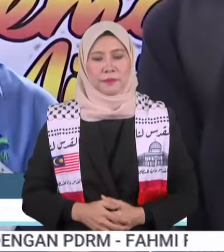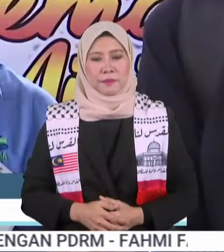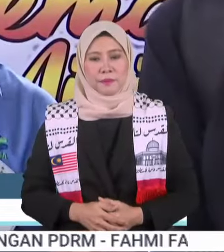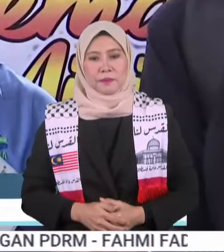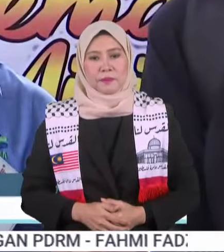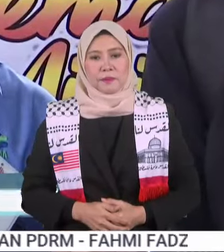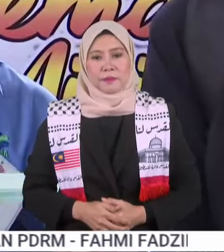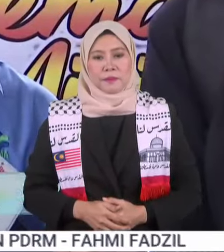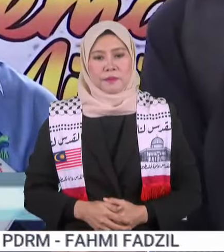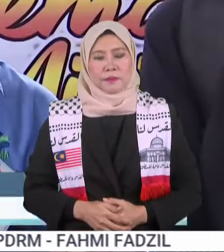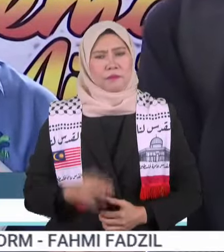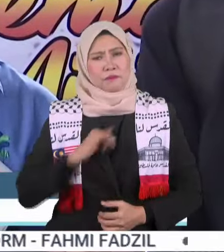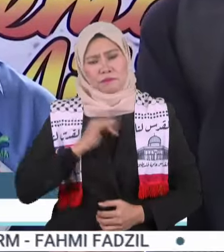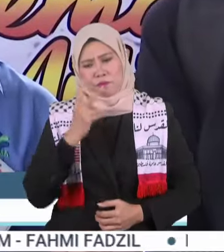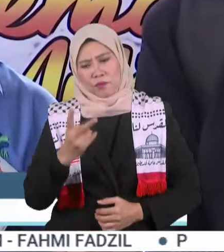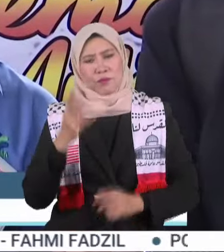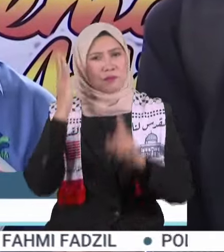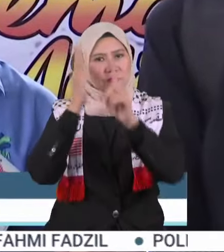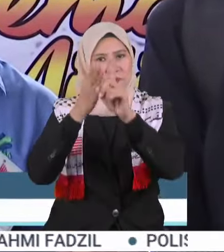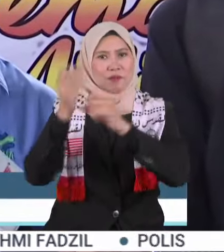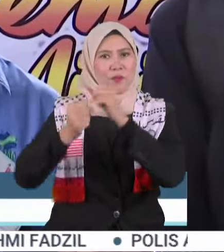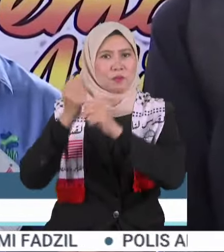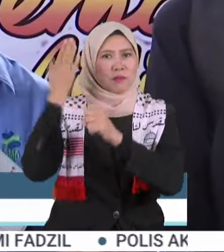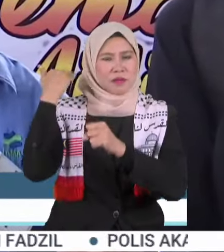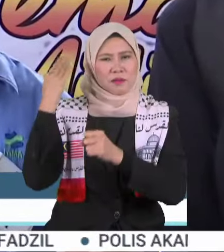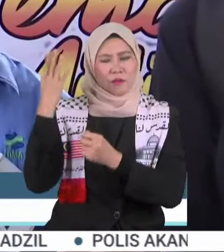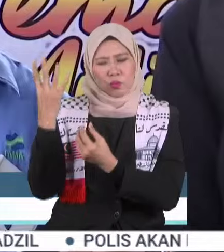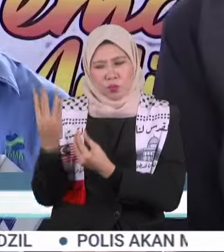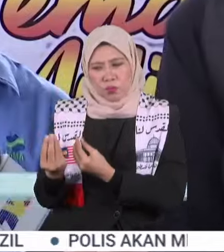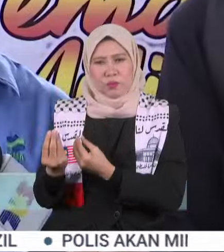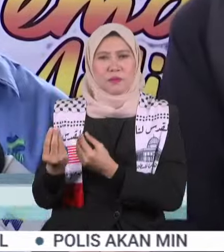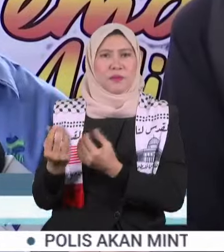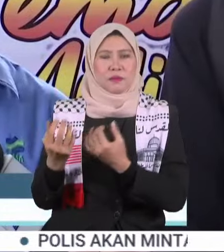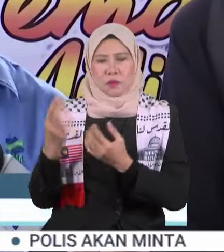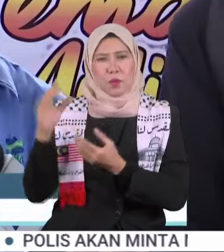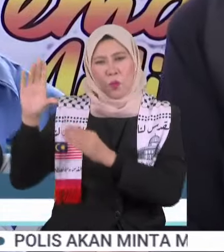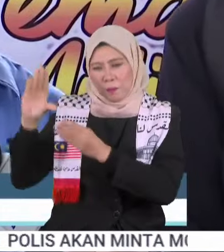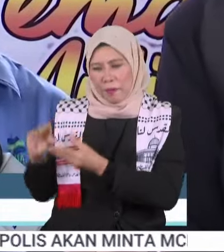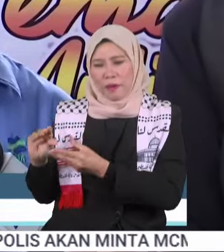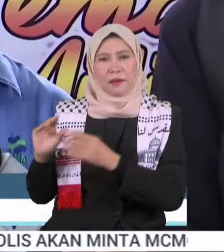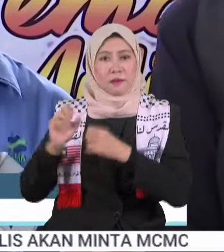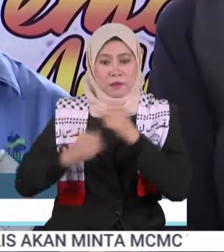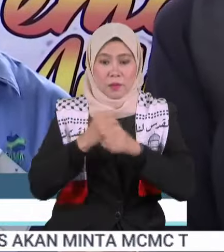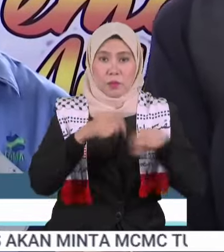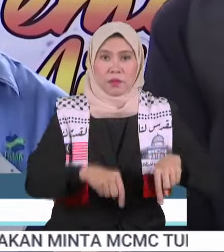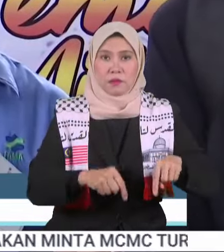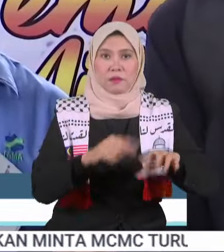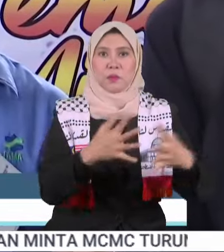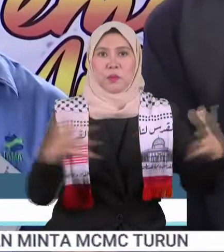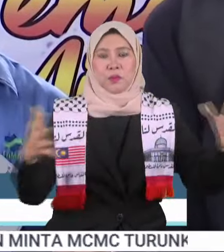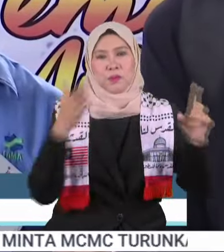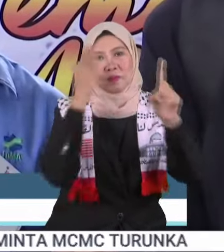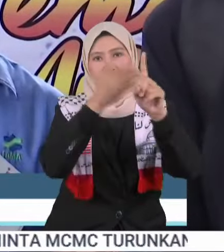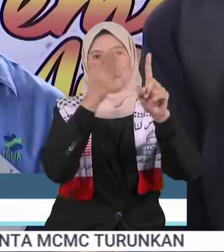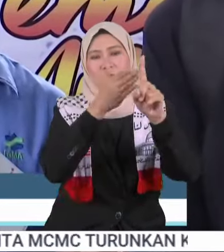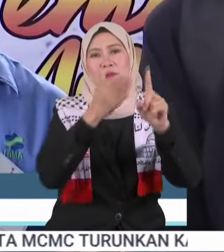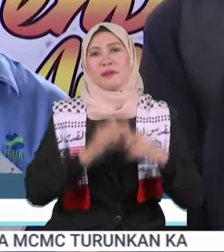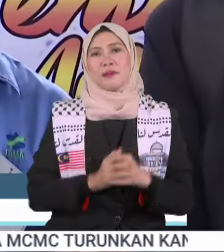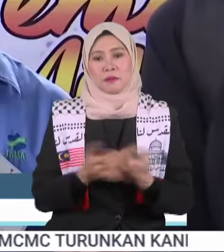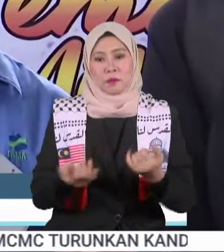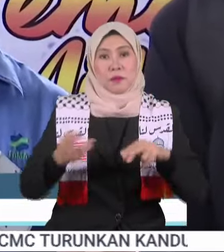Saya lihat sasaran tahun lepas rendah sedikit berbanding sasaran tahun ini, dan sasaran tahun ini walaupun